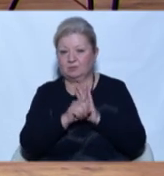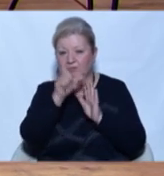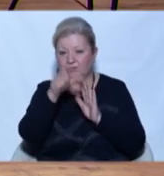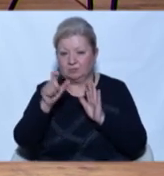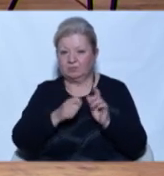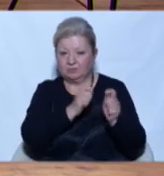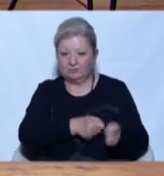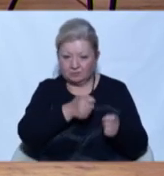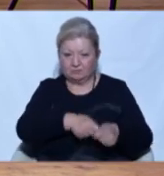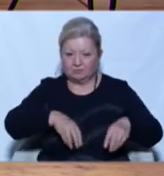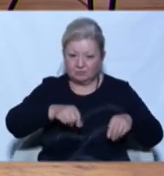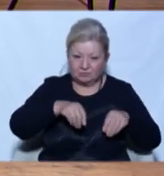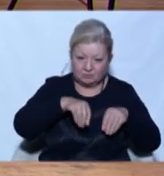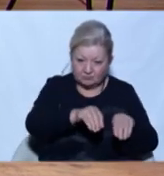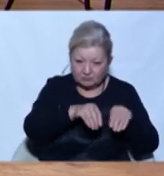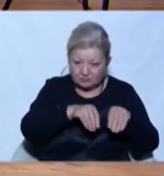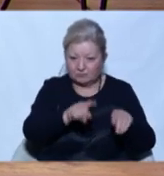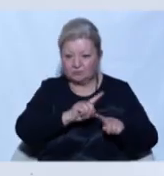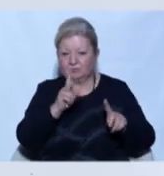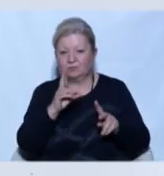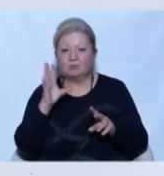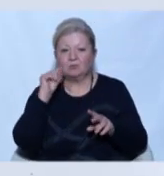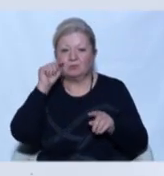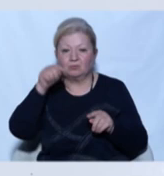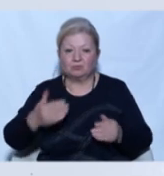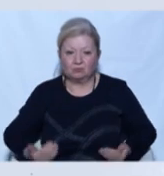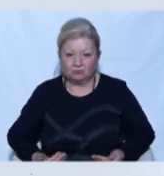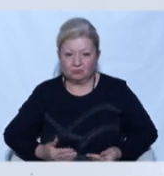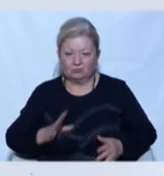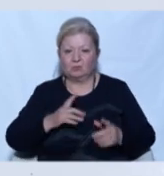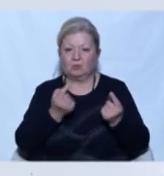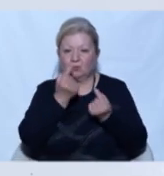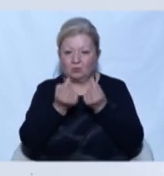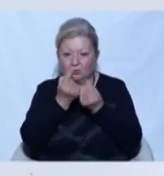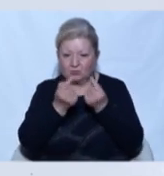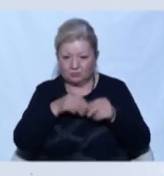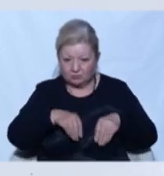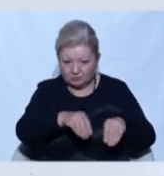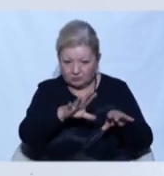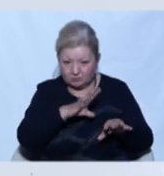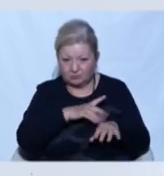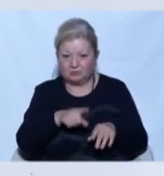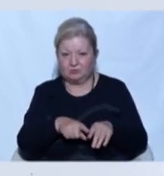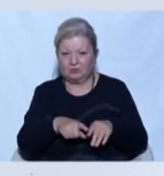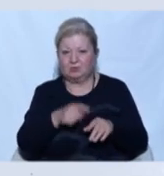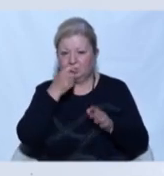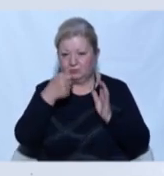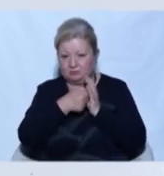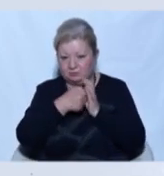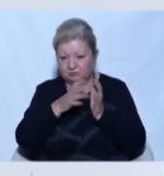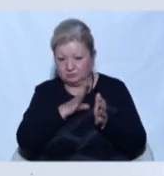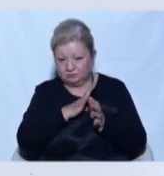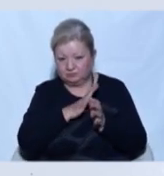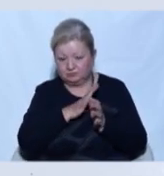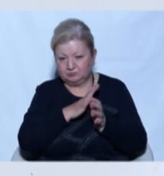იმ პერიოდში იქ მცხოვრებმა ადამიანებმა, მოყავდათ ხორბალი, რომელიც მათ ისინი საკვებად იყენებდნენ